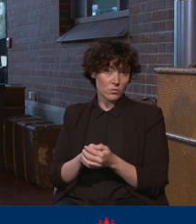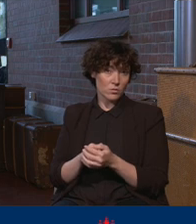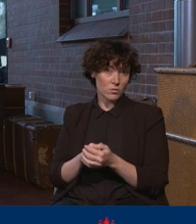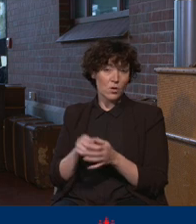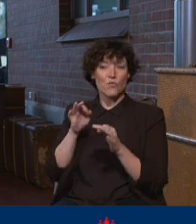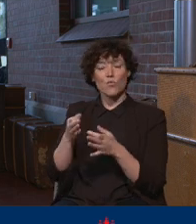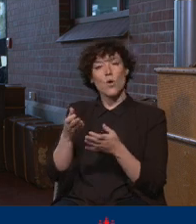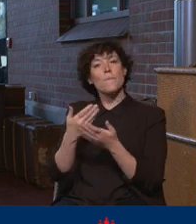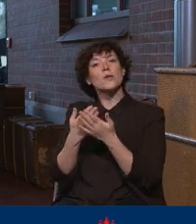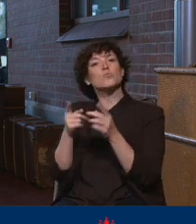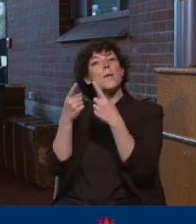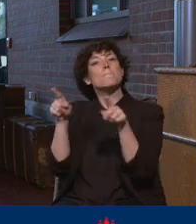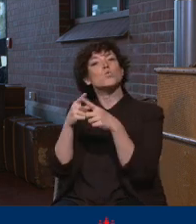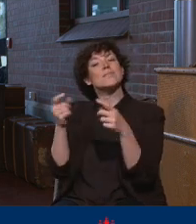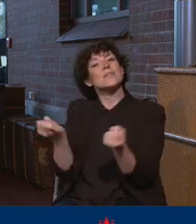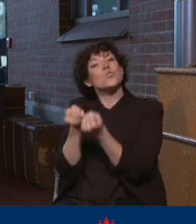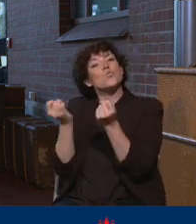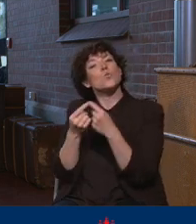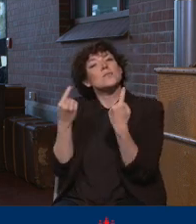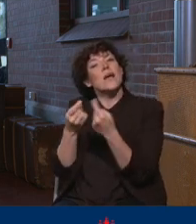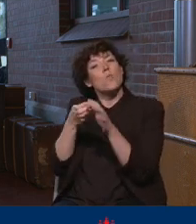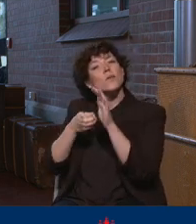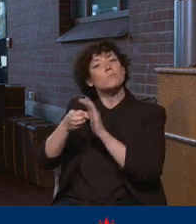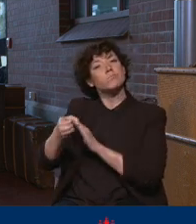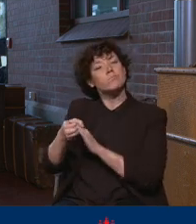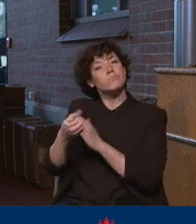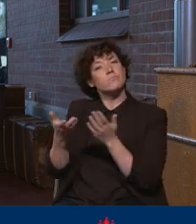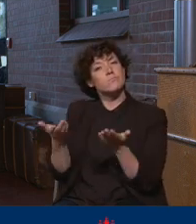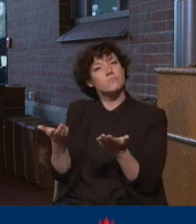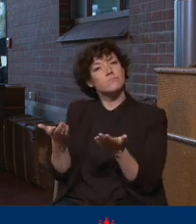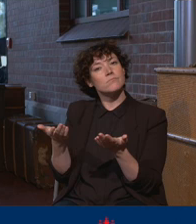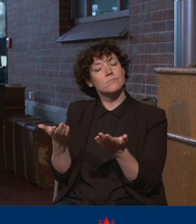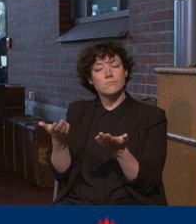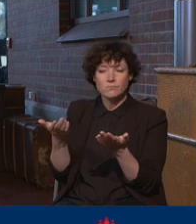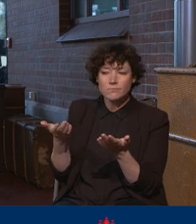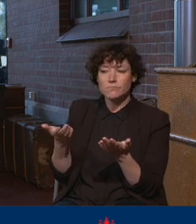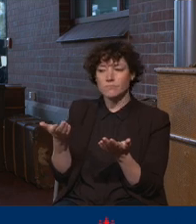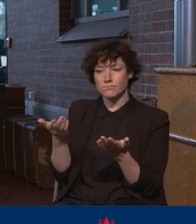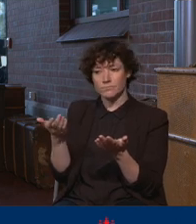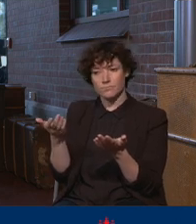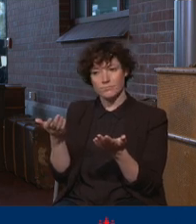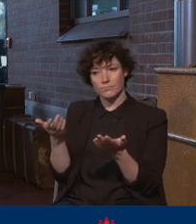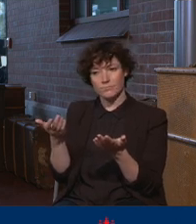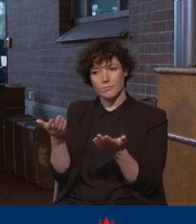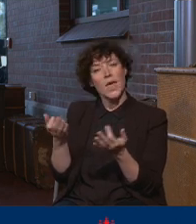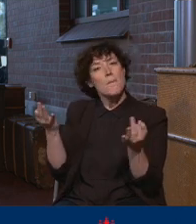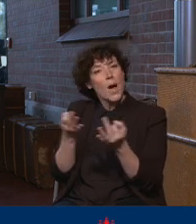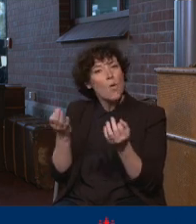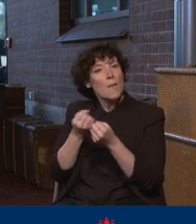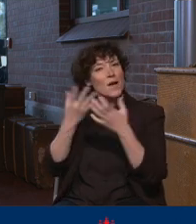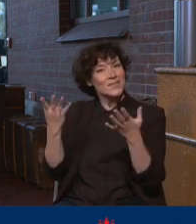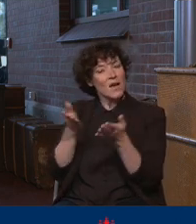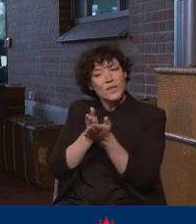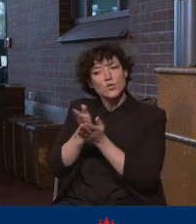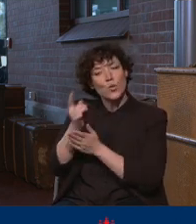musik übungsräumen und zwar an einer stelle wo tatsächlich auch dauerhaft sinnvoll möglicherweise